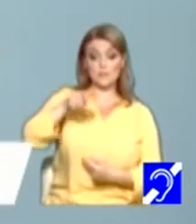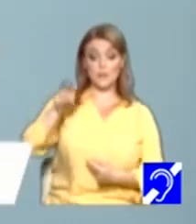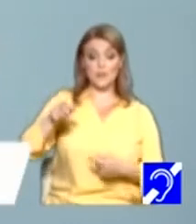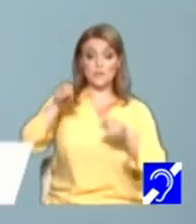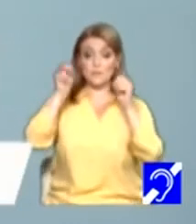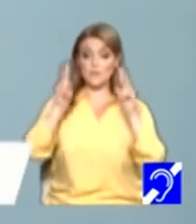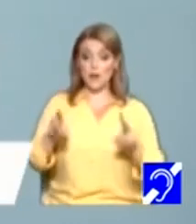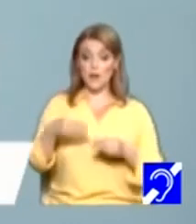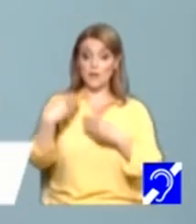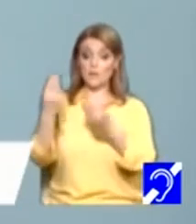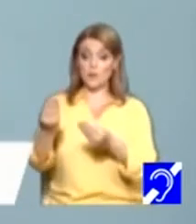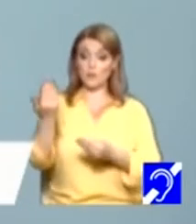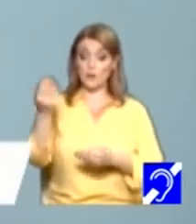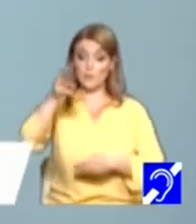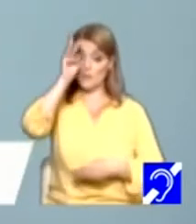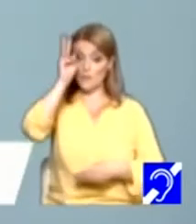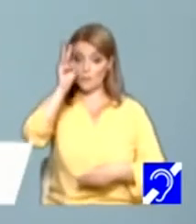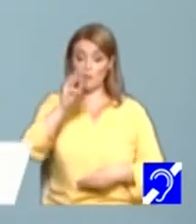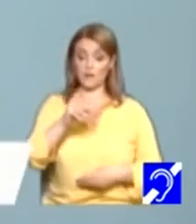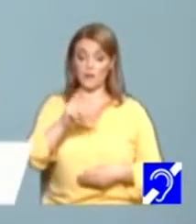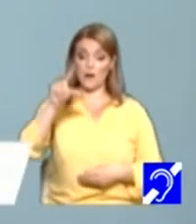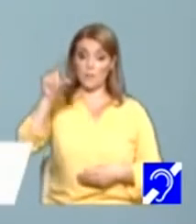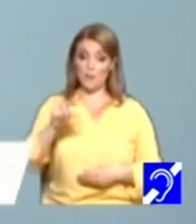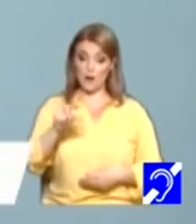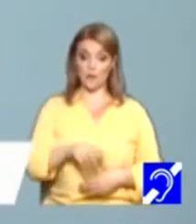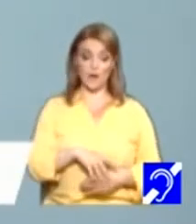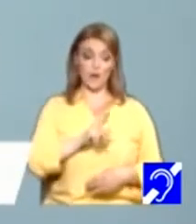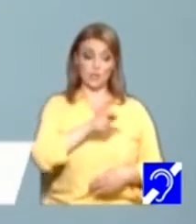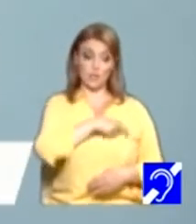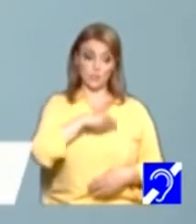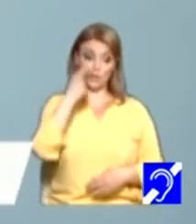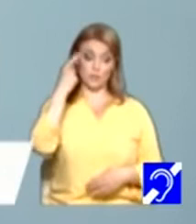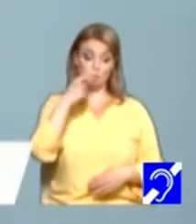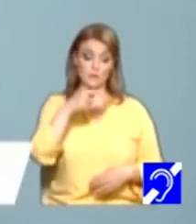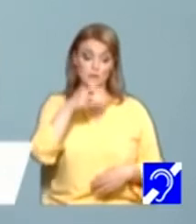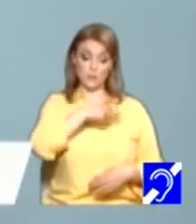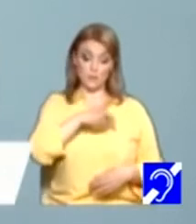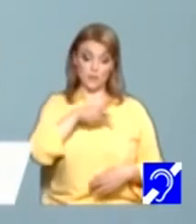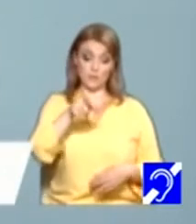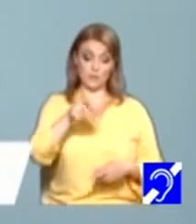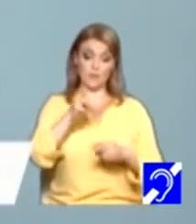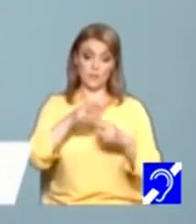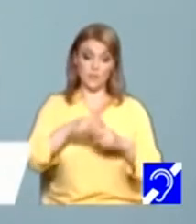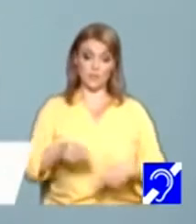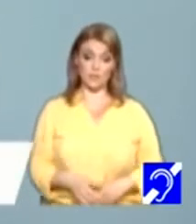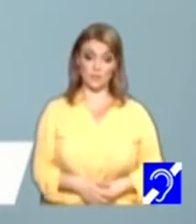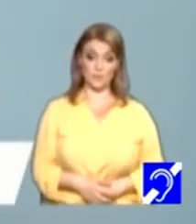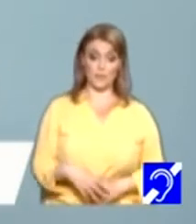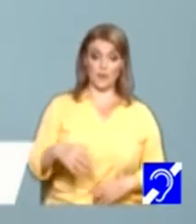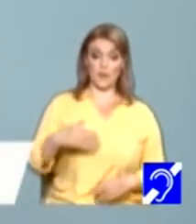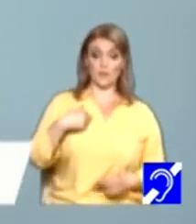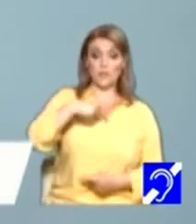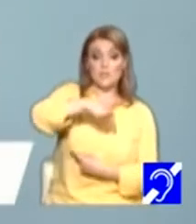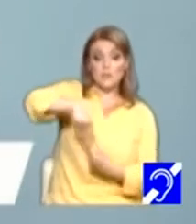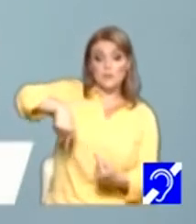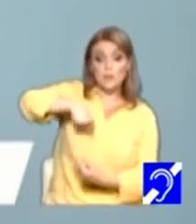este o prioritate pentru politicieni, voi să fiți săraci. Mă scuzați, dar antreprenorii sunt sângele economiei. Noi avem